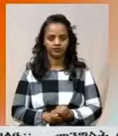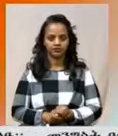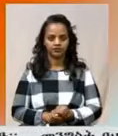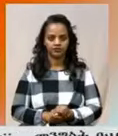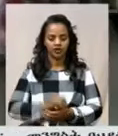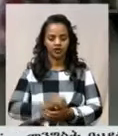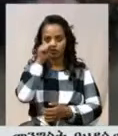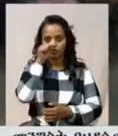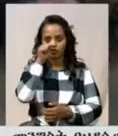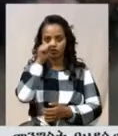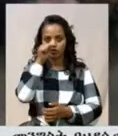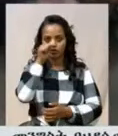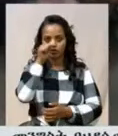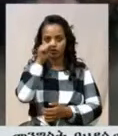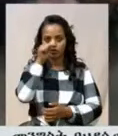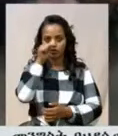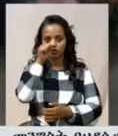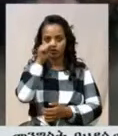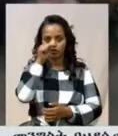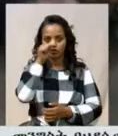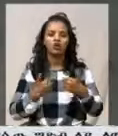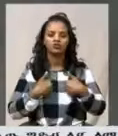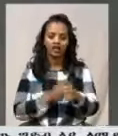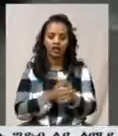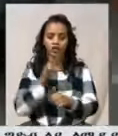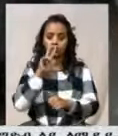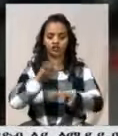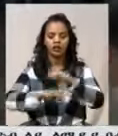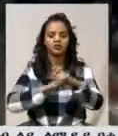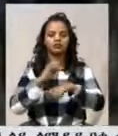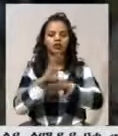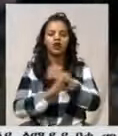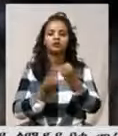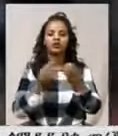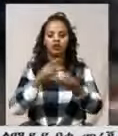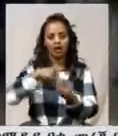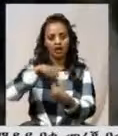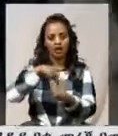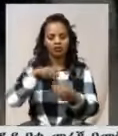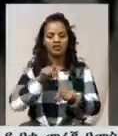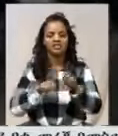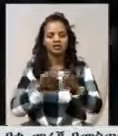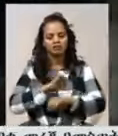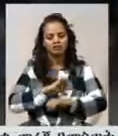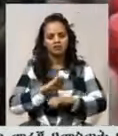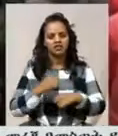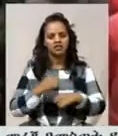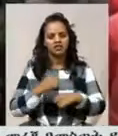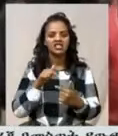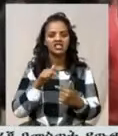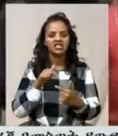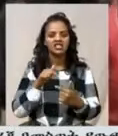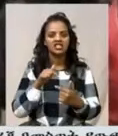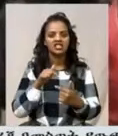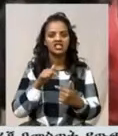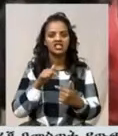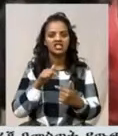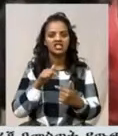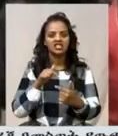በኢትዮጵያ ከ2007 ዓ.ም ተመረጀ ጀምሮም ባሉት ተከታታይ 3 አመታት በአገሪቱ አብዛኛው አክባቢዎች ህዝባዊ ቢተኝነት እንደ ሰደድ እሳት